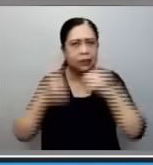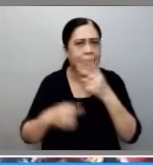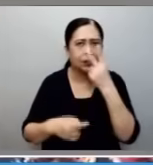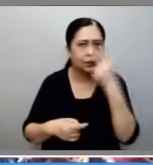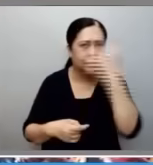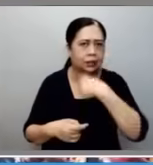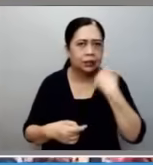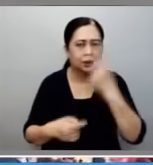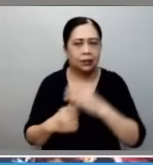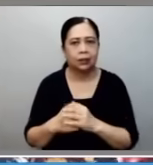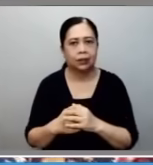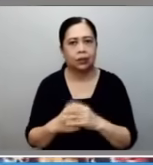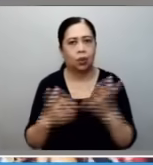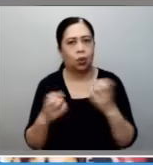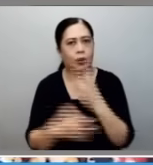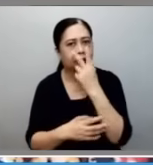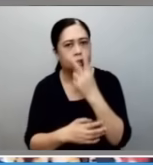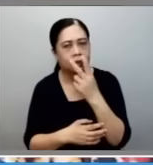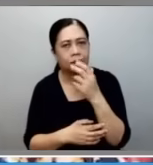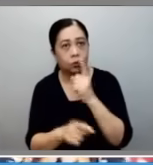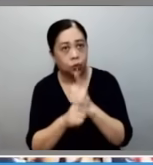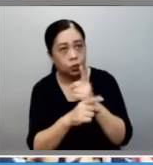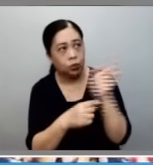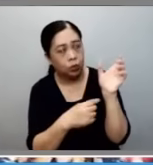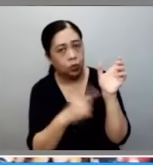mukha. Gusto niyang tingnan yung confirmation ba yun o